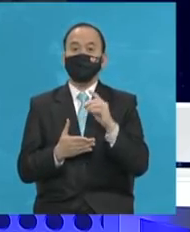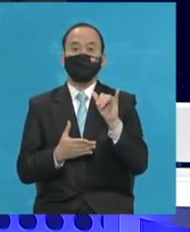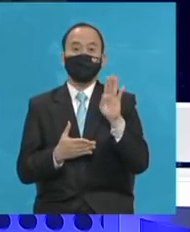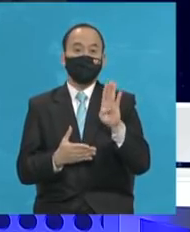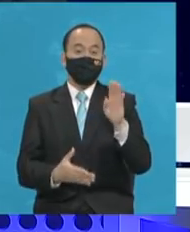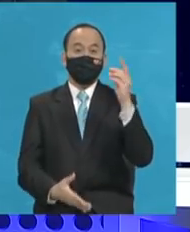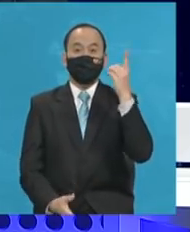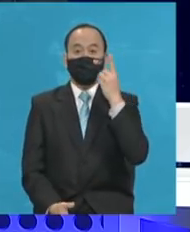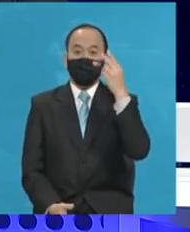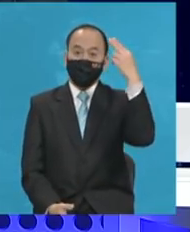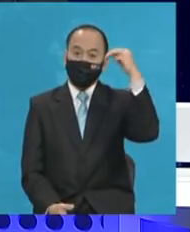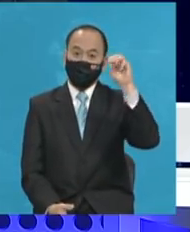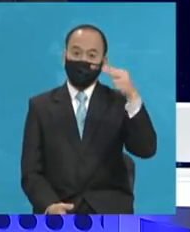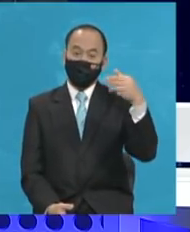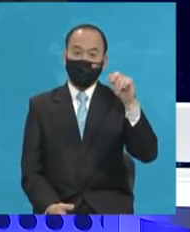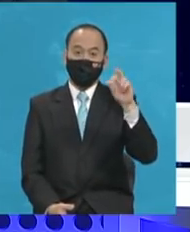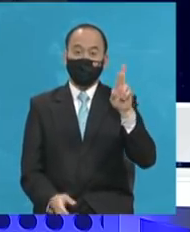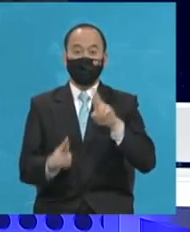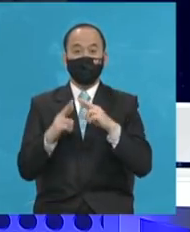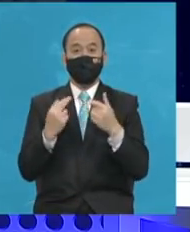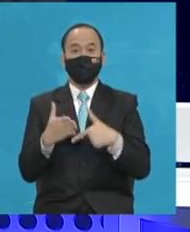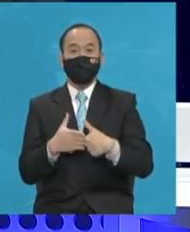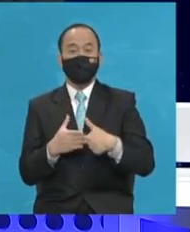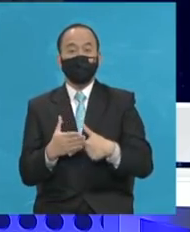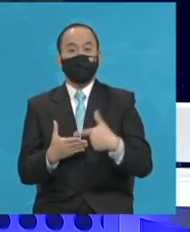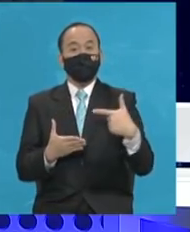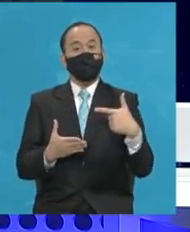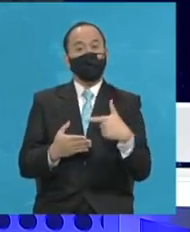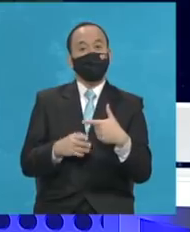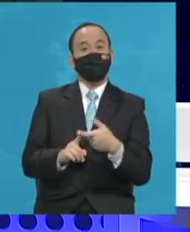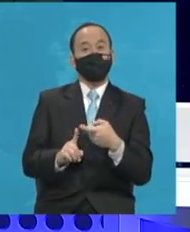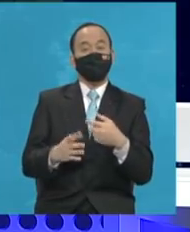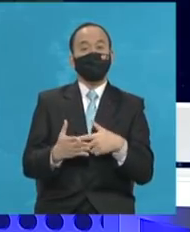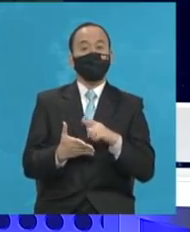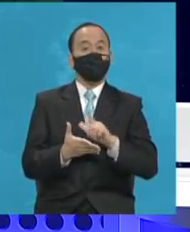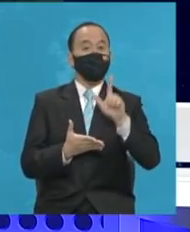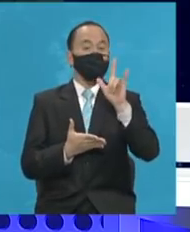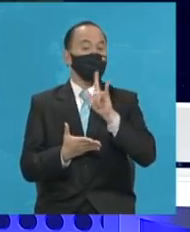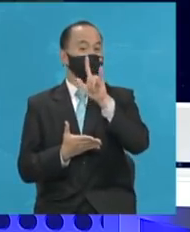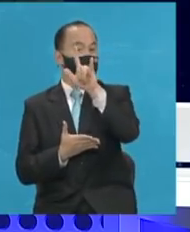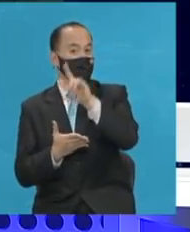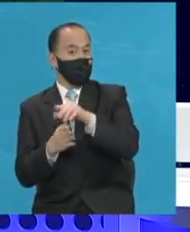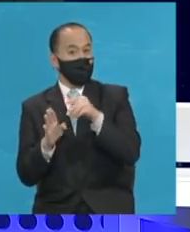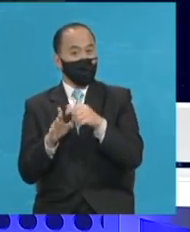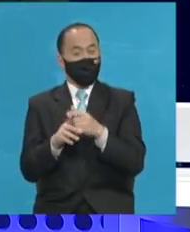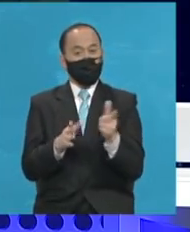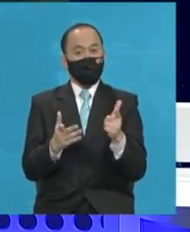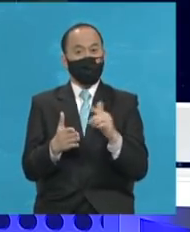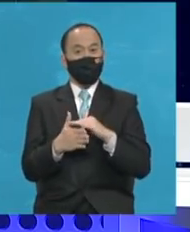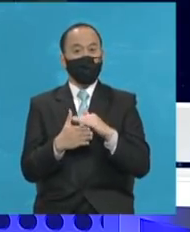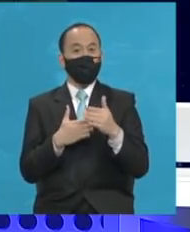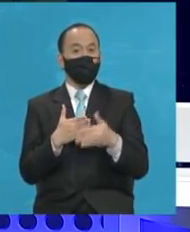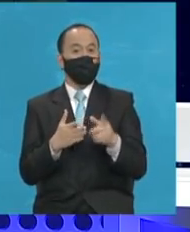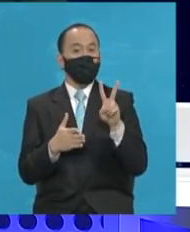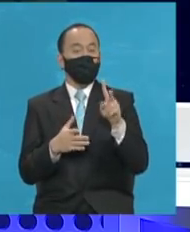Muhyiddin serta rombongan berlepas meninggalkan Bandar Seri Begawan petang tadi selepas menamatkan lawatan resmi